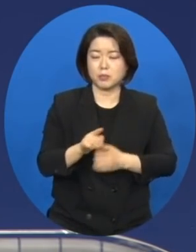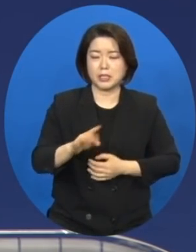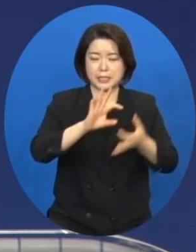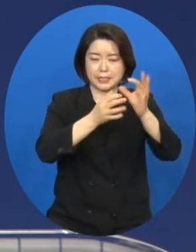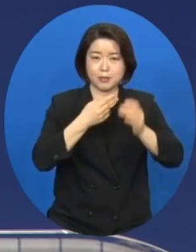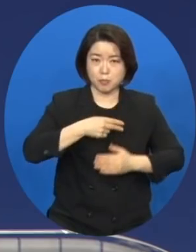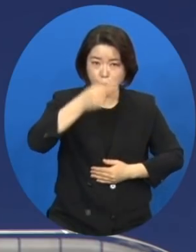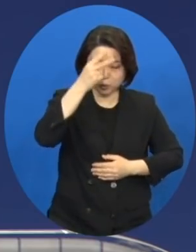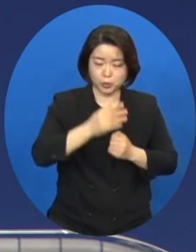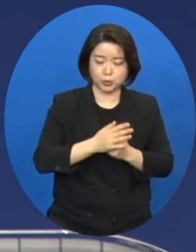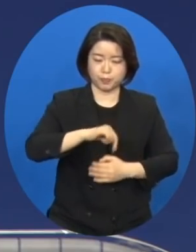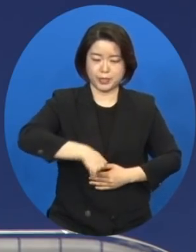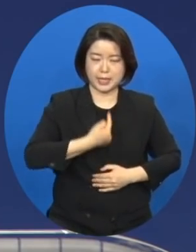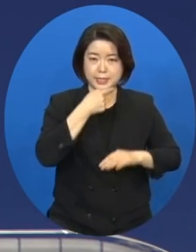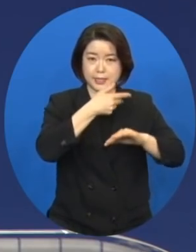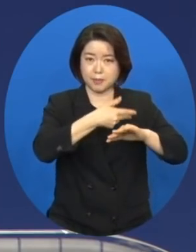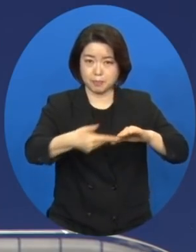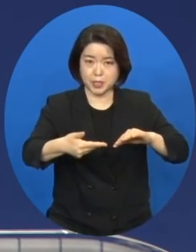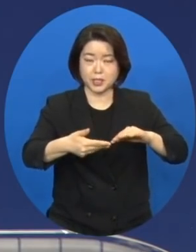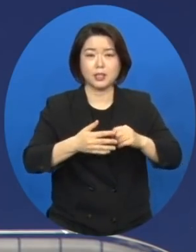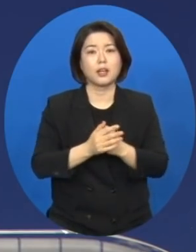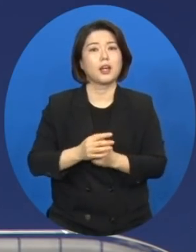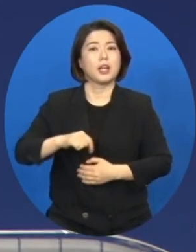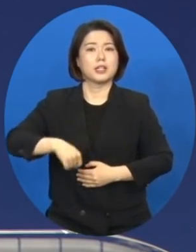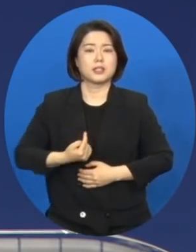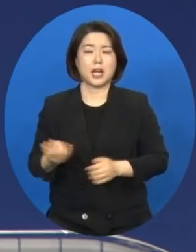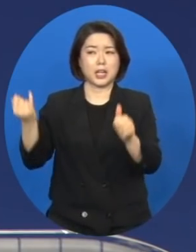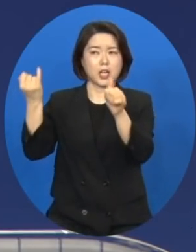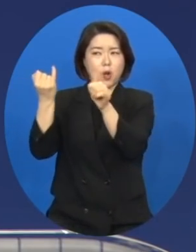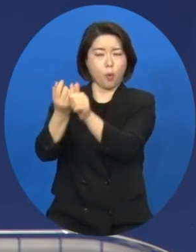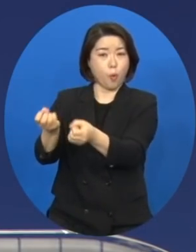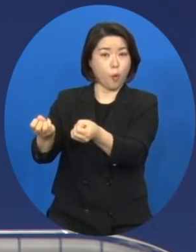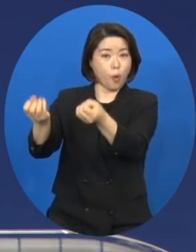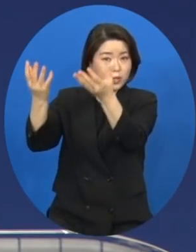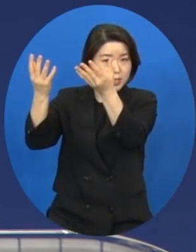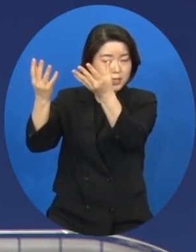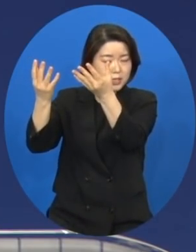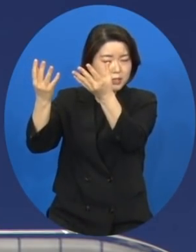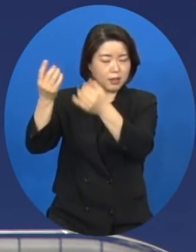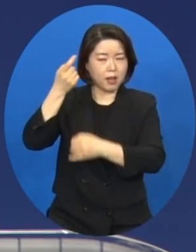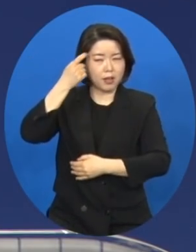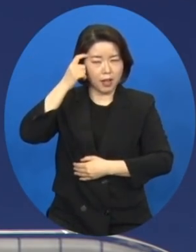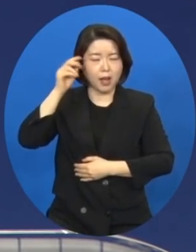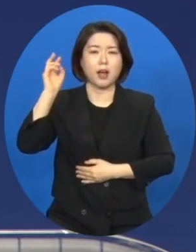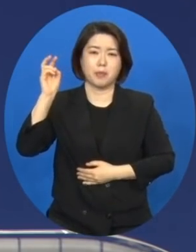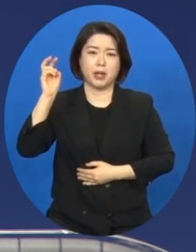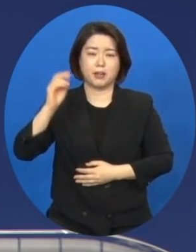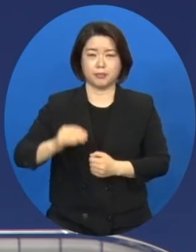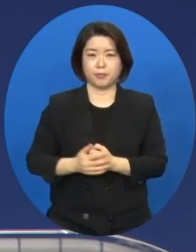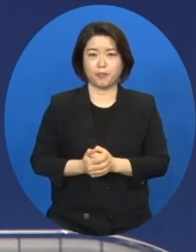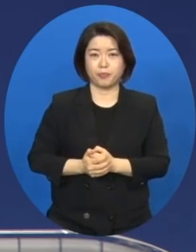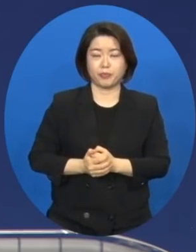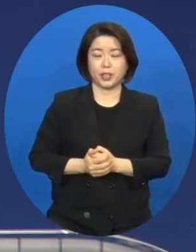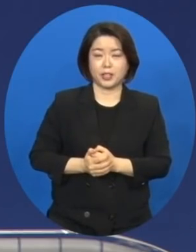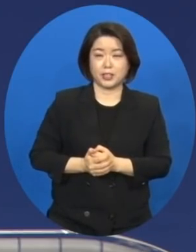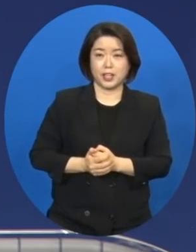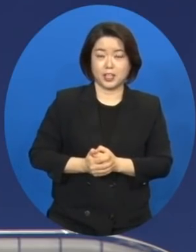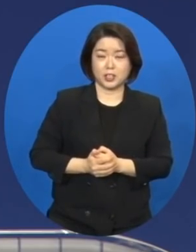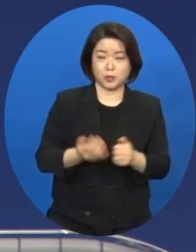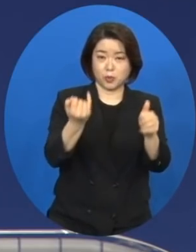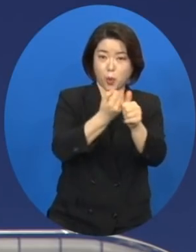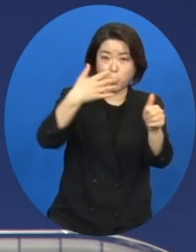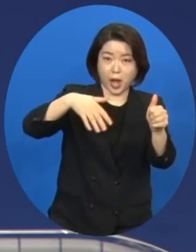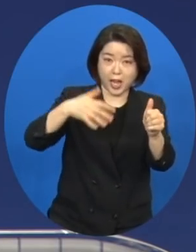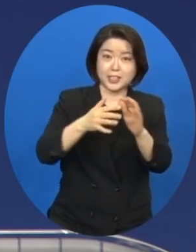자신의 피, 그러면서 본인의 혼인식을 생각을 하셨던 거예요. 여러분, 결혼 안 하신